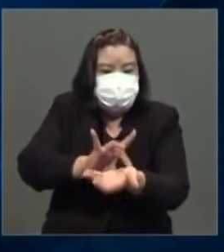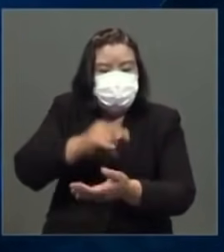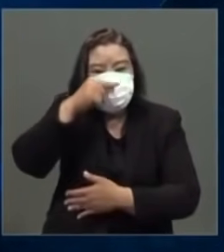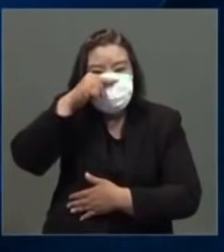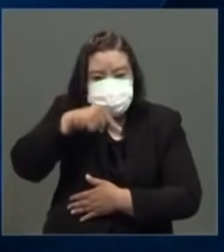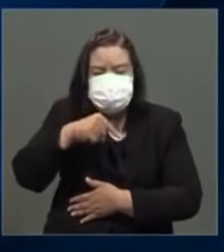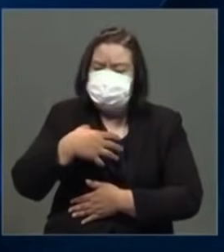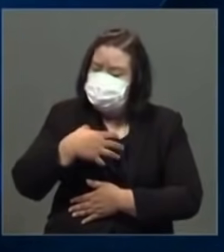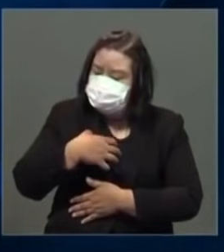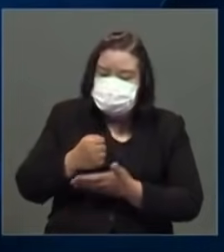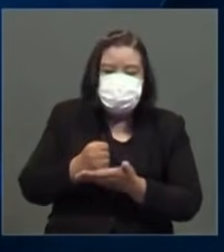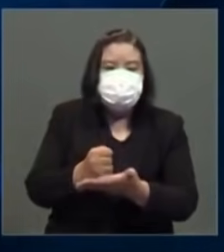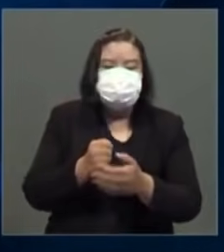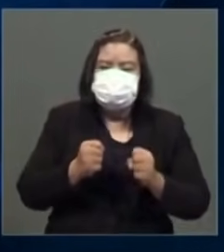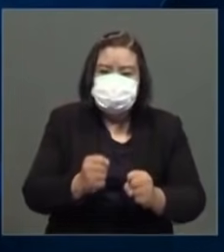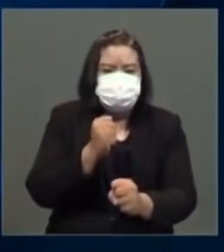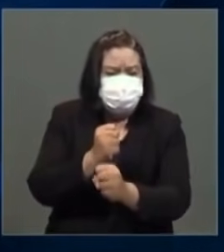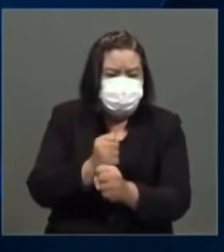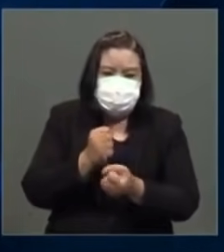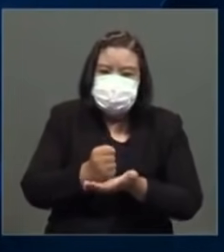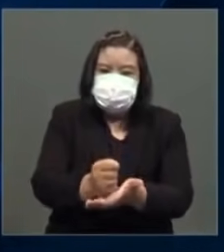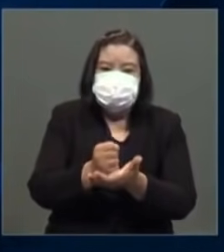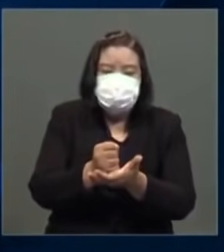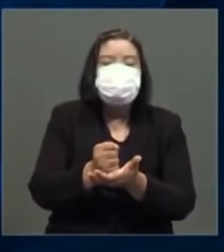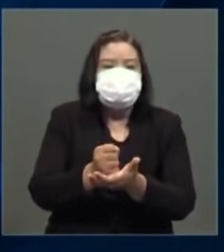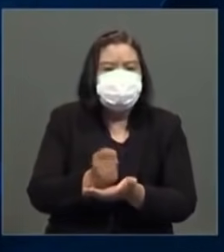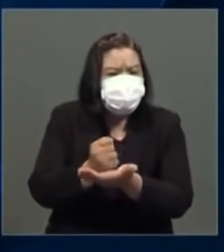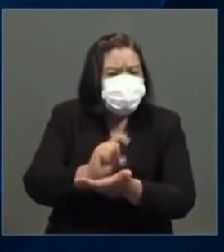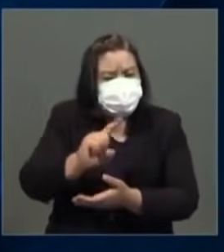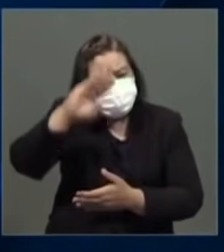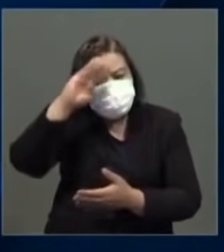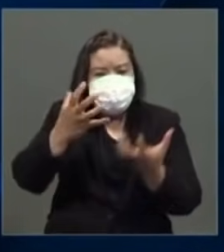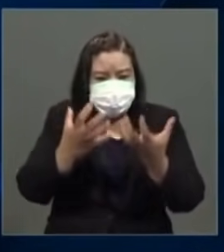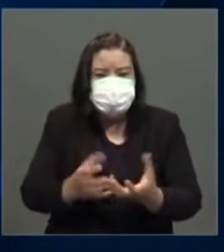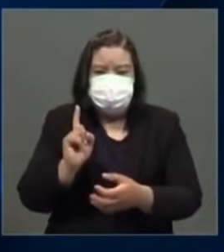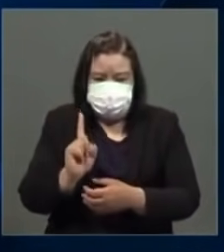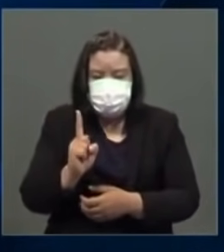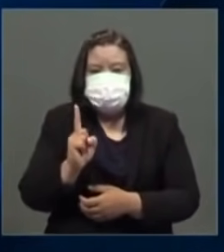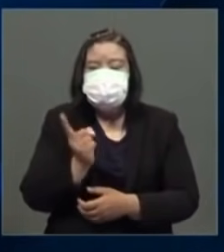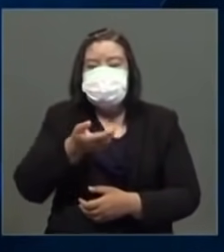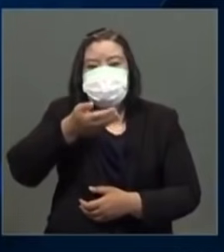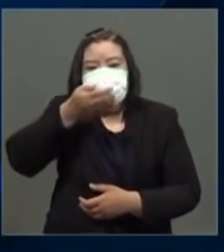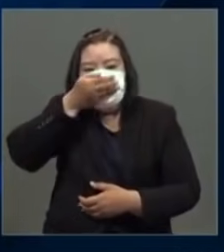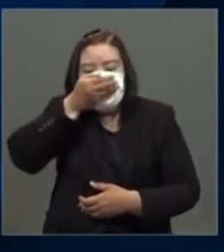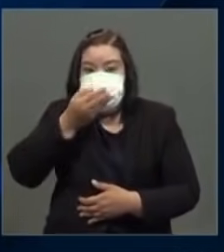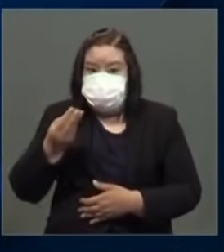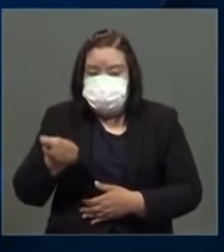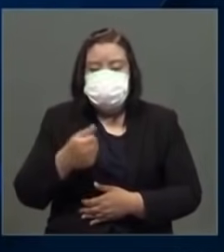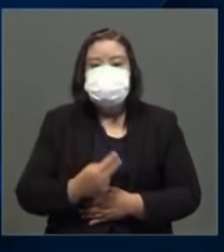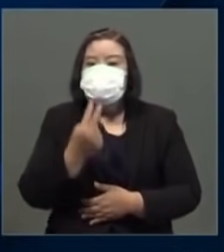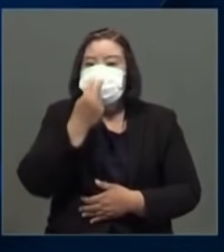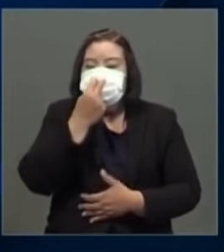กคนนะครับสิ่งหนึ่งที่จะช่วยคือการใส่เครื่องช่วยหายใจโดยเร็วเพื่อให้เขาได้รับออกซิเจนเข้าไปในร่างก